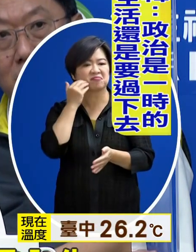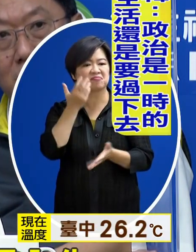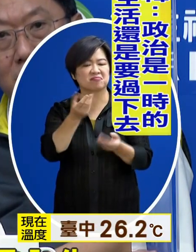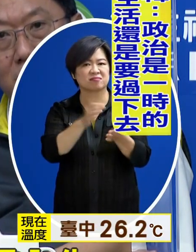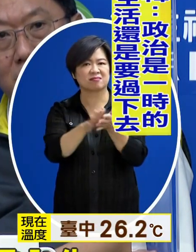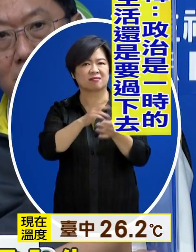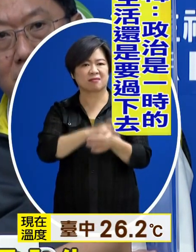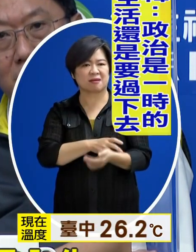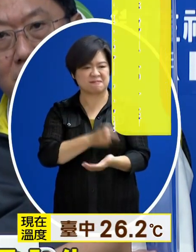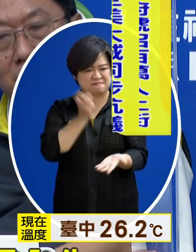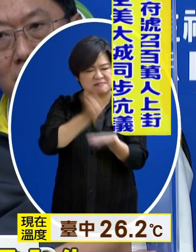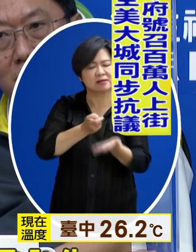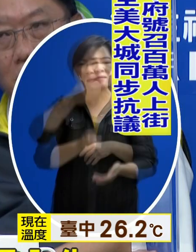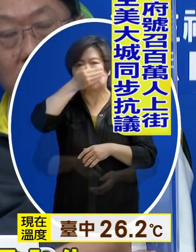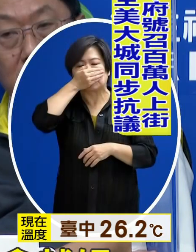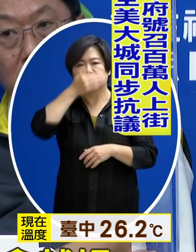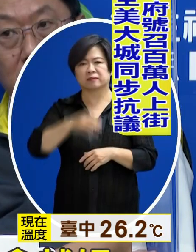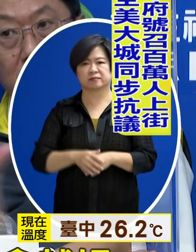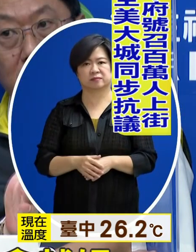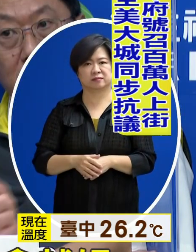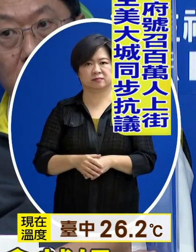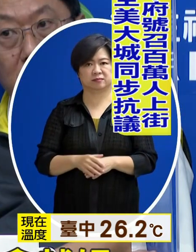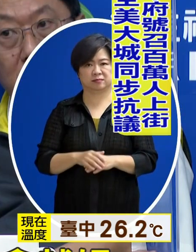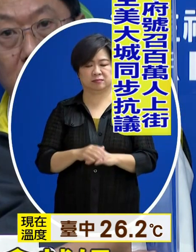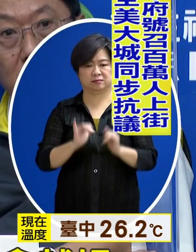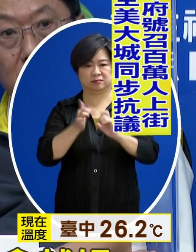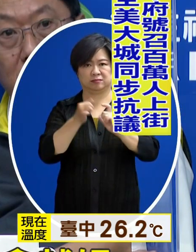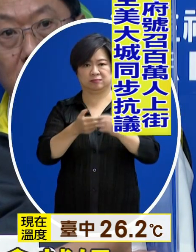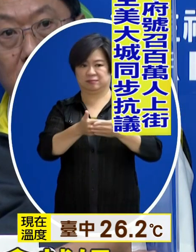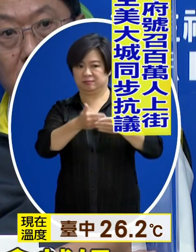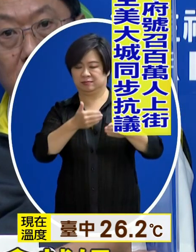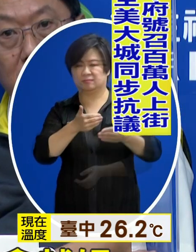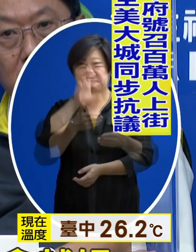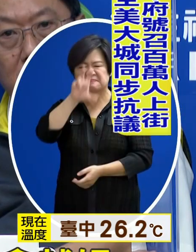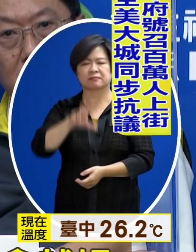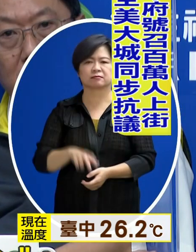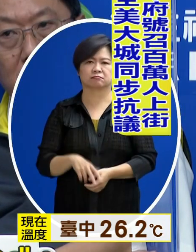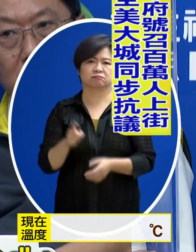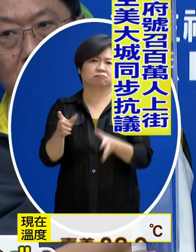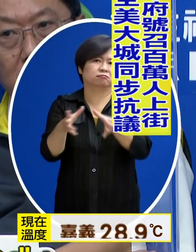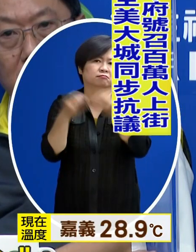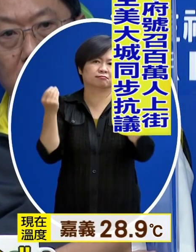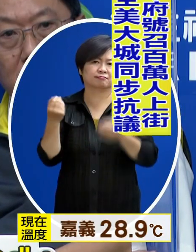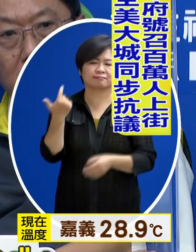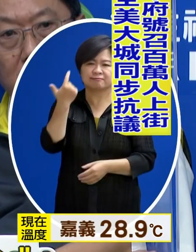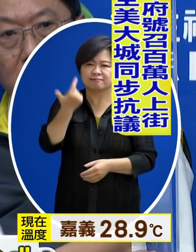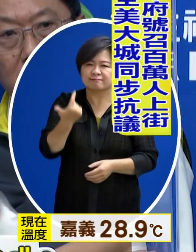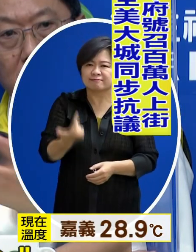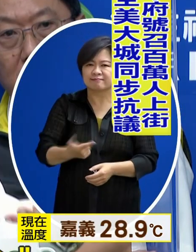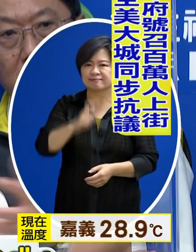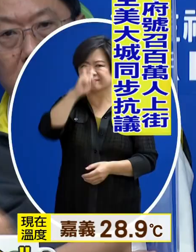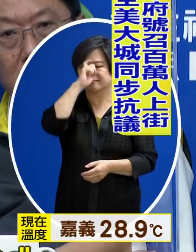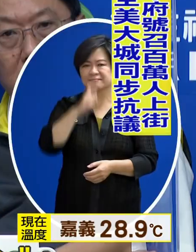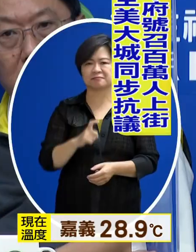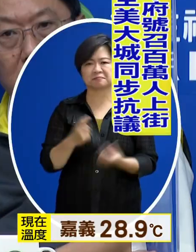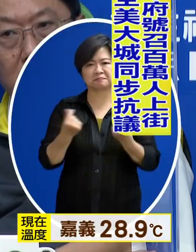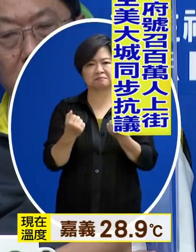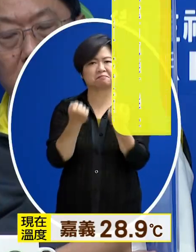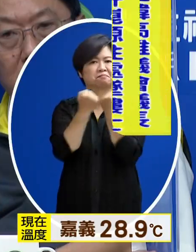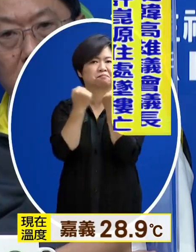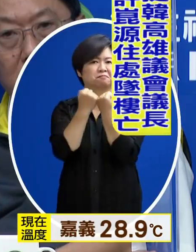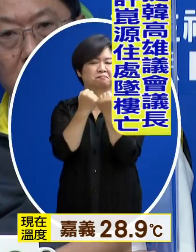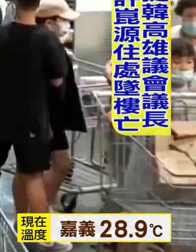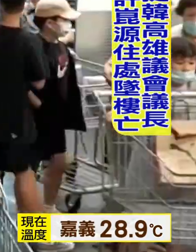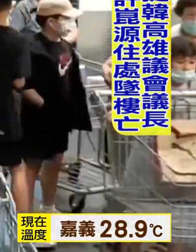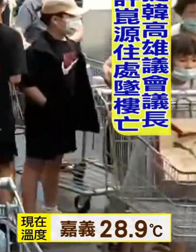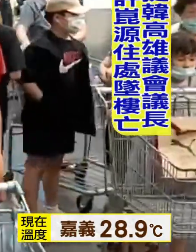们希望把这样的习惯就内化，社区的防护的效果就会越好，变成一个慢慢是一种公德心这样子一